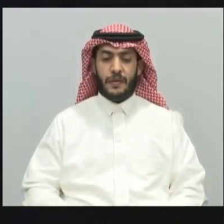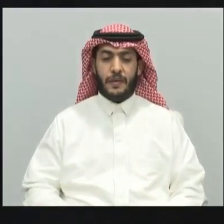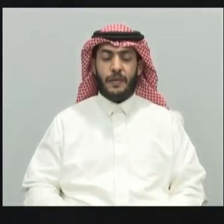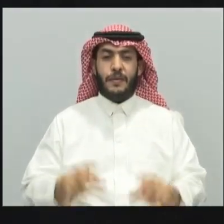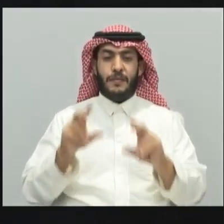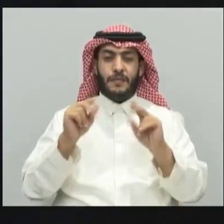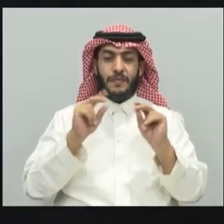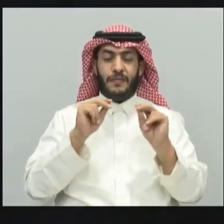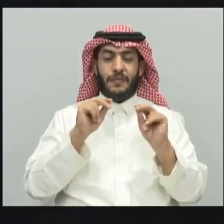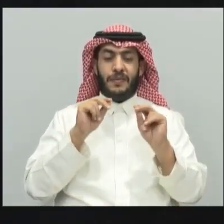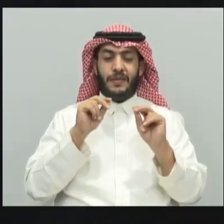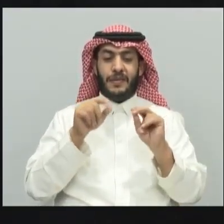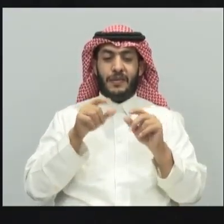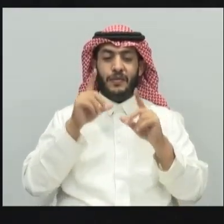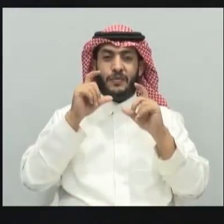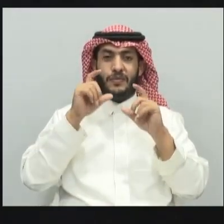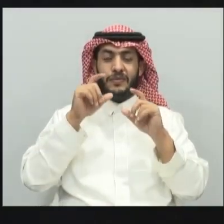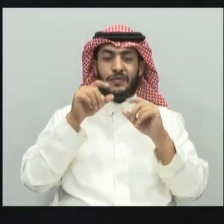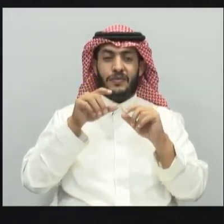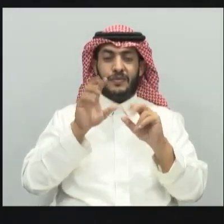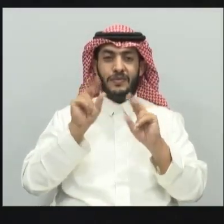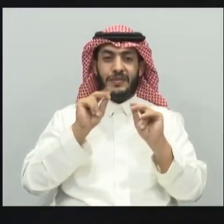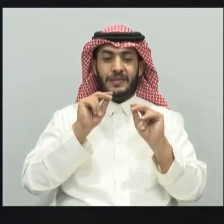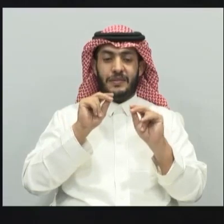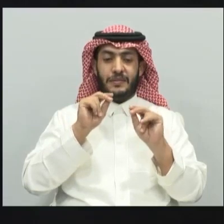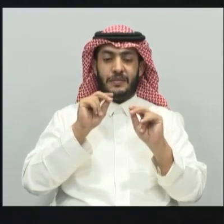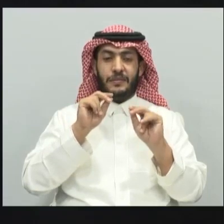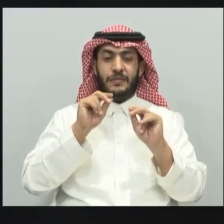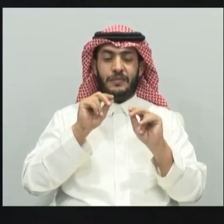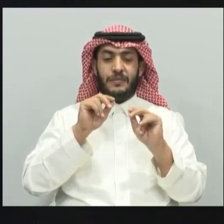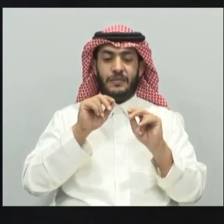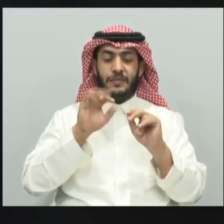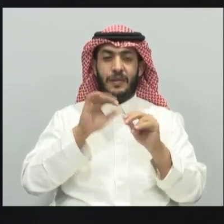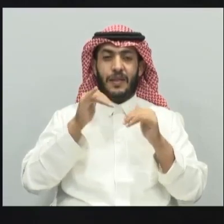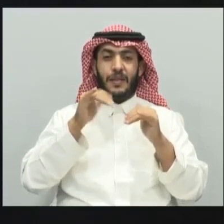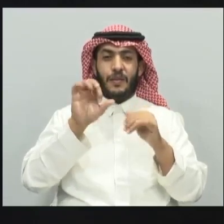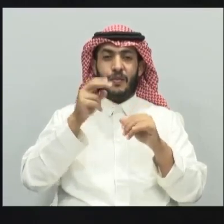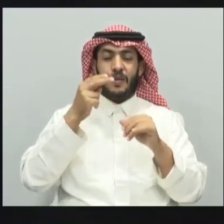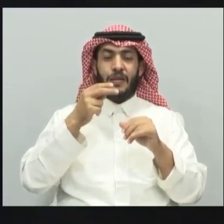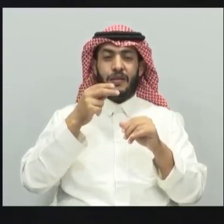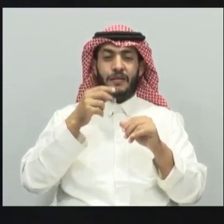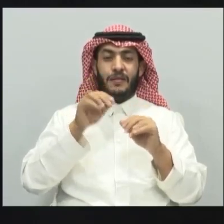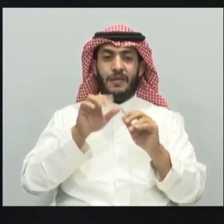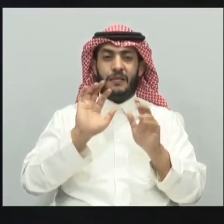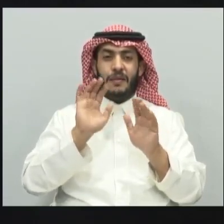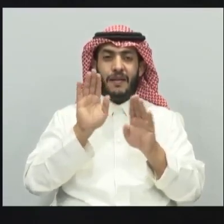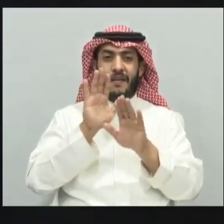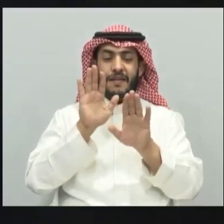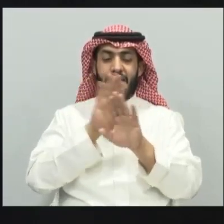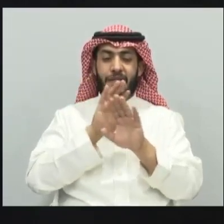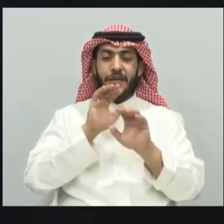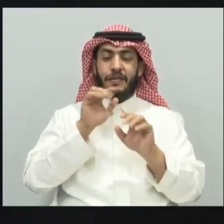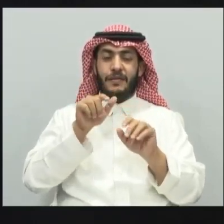مثال لهذه الصور او صوره من هذه الصور للوضع او صور الوضع الخفيه